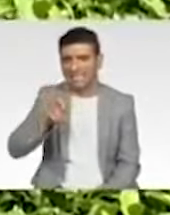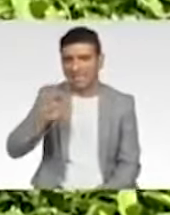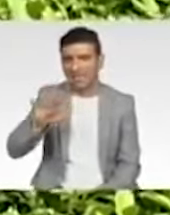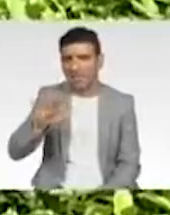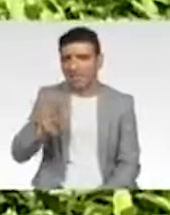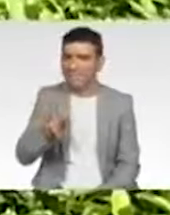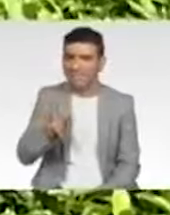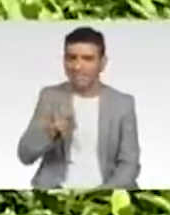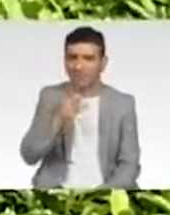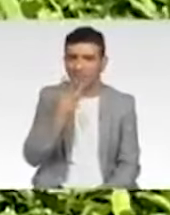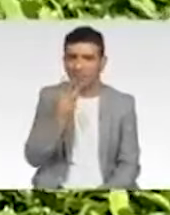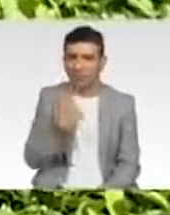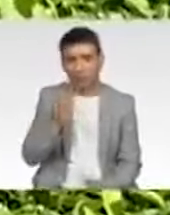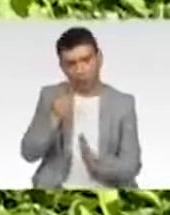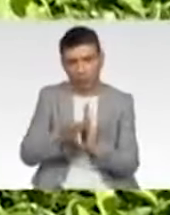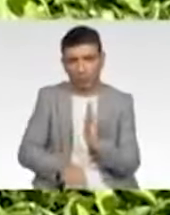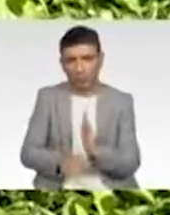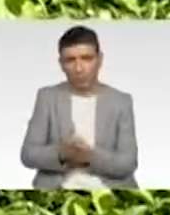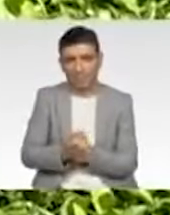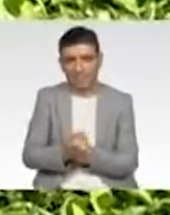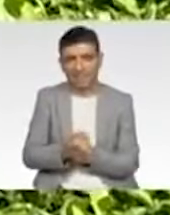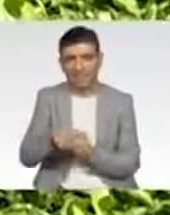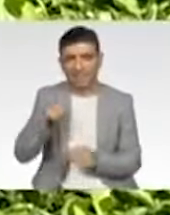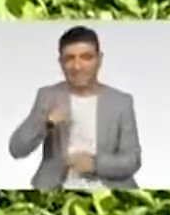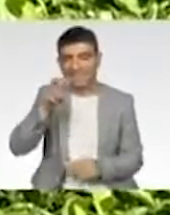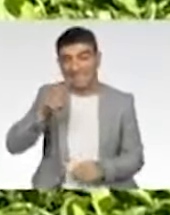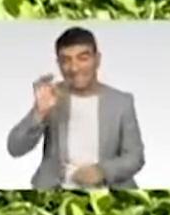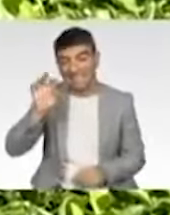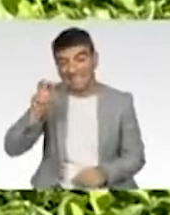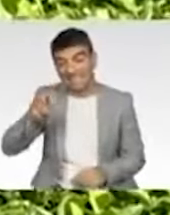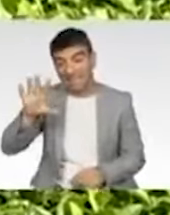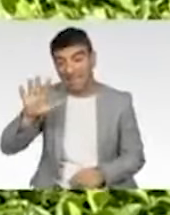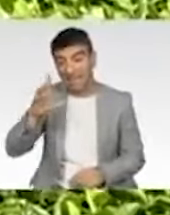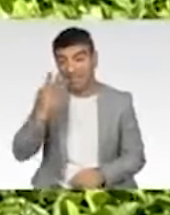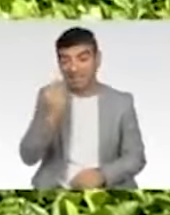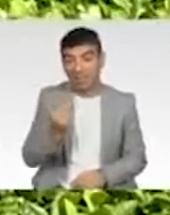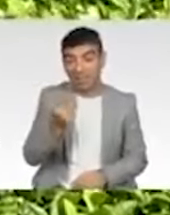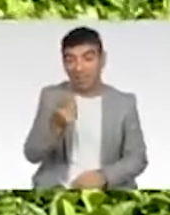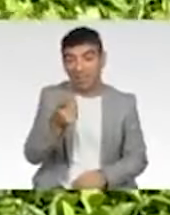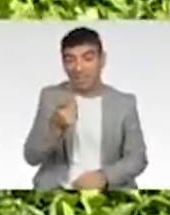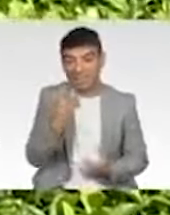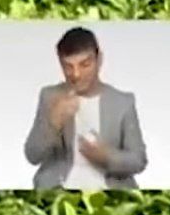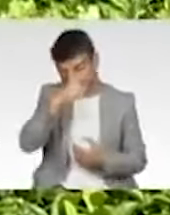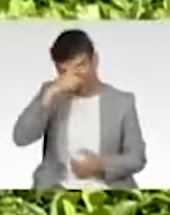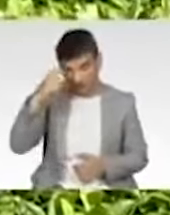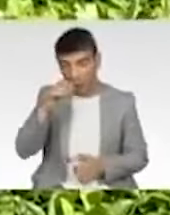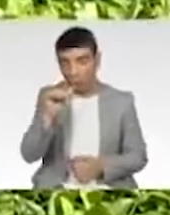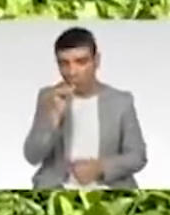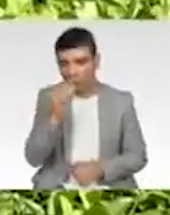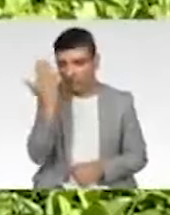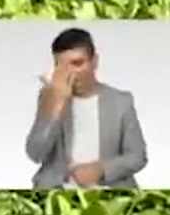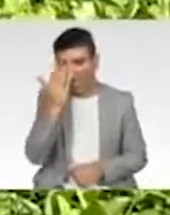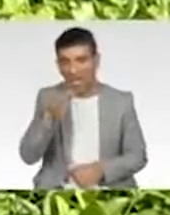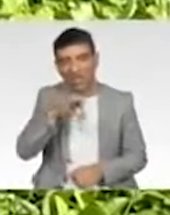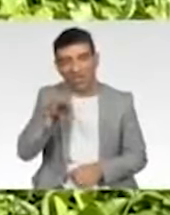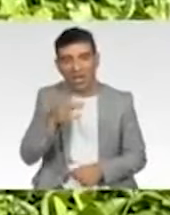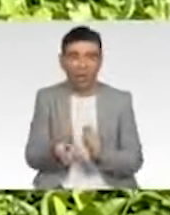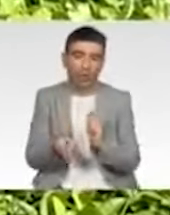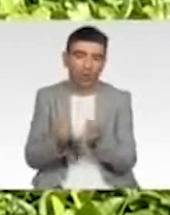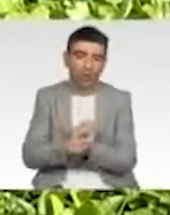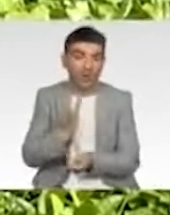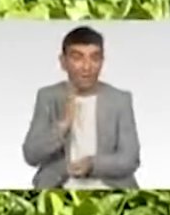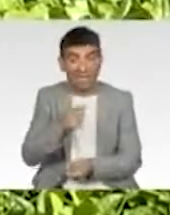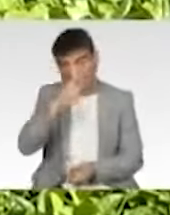80-85 santigrat derecelere kadar düşürmek. Çünkü 80-85 santigrat derecede çay siyah çaya dönüşüyor. Daha